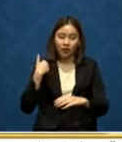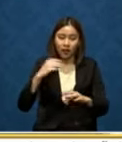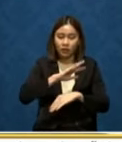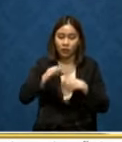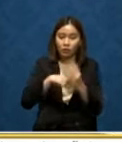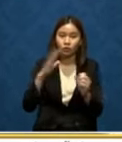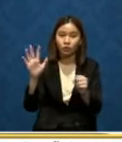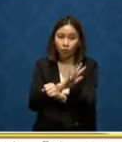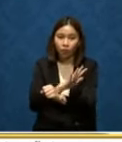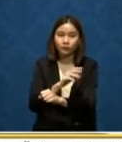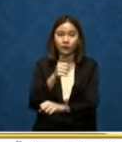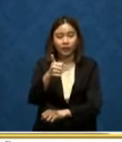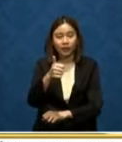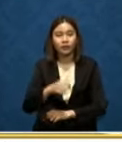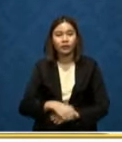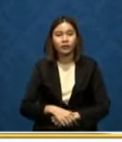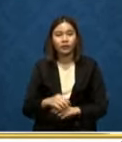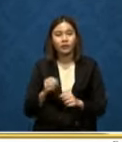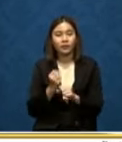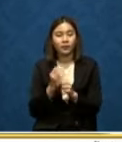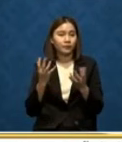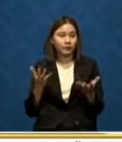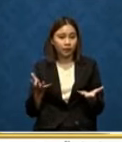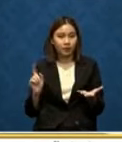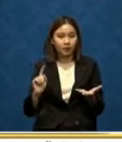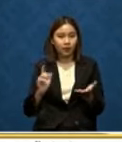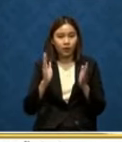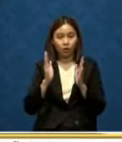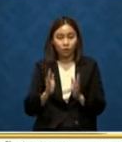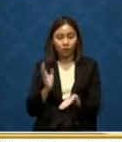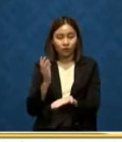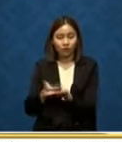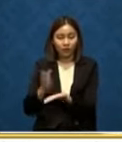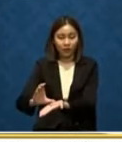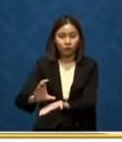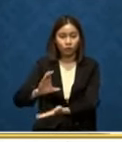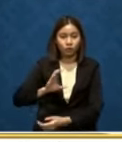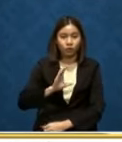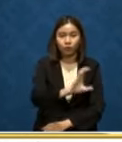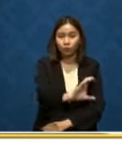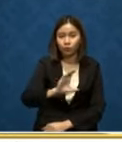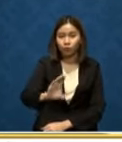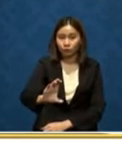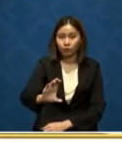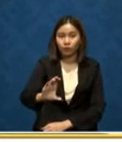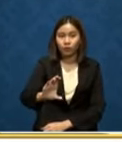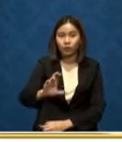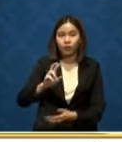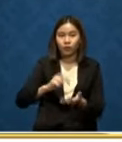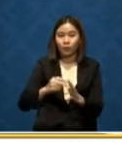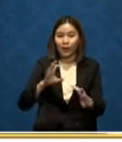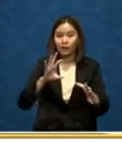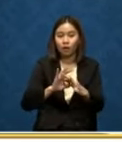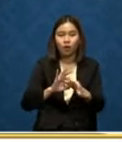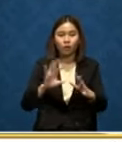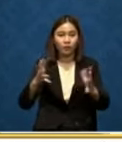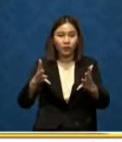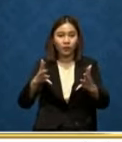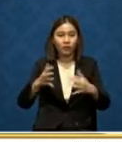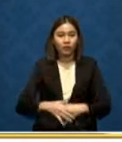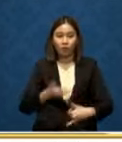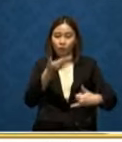นี้ทำอย่างไรที่จะทำให้ผู้ได้รับงบวิจัยสนับสนุนนั้นไม่เป็นการล็อคสเปค